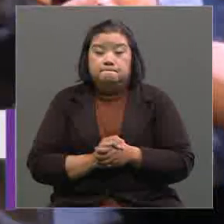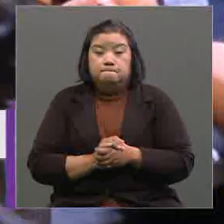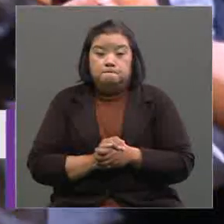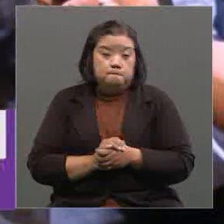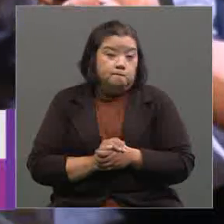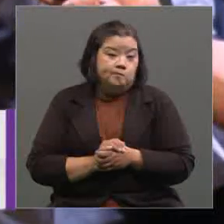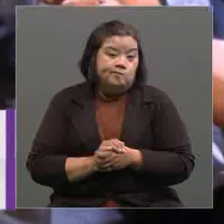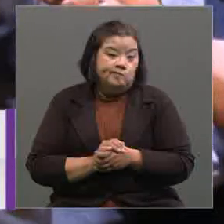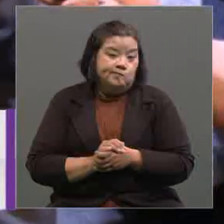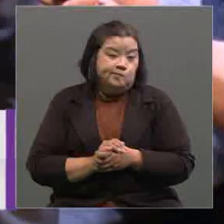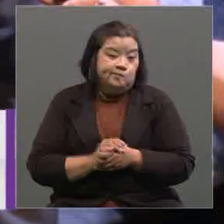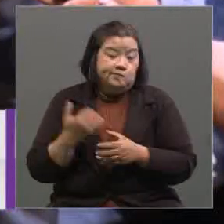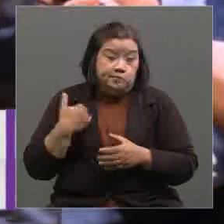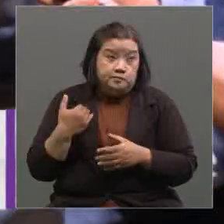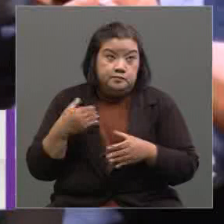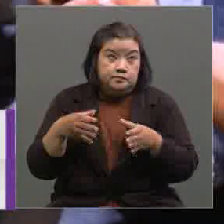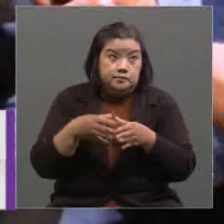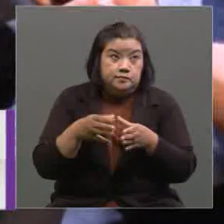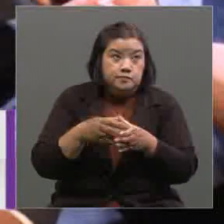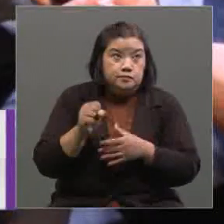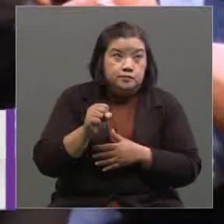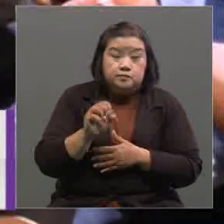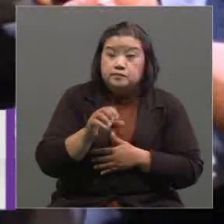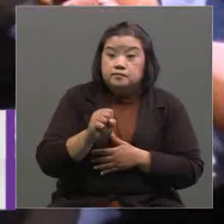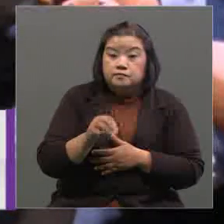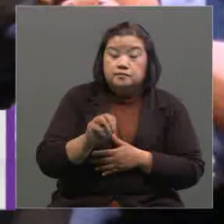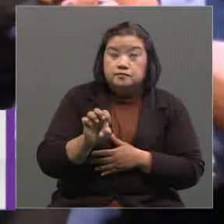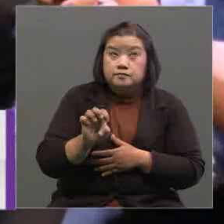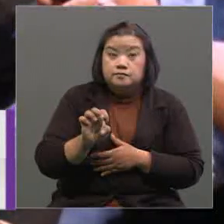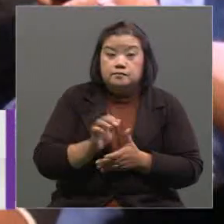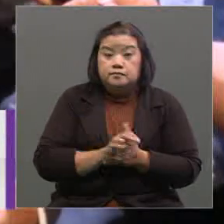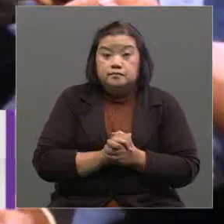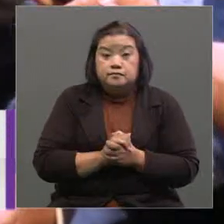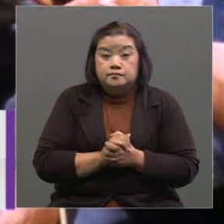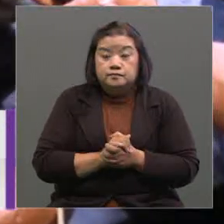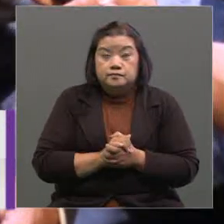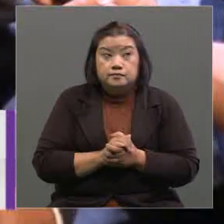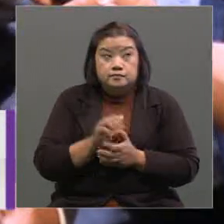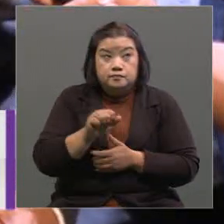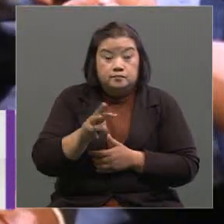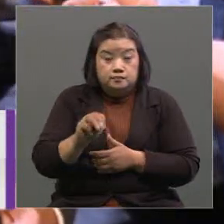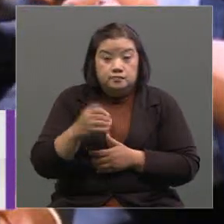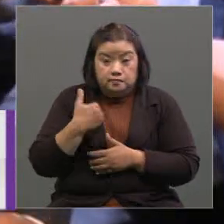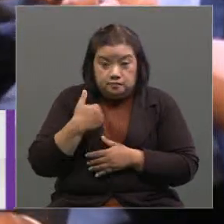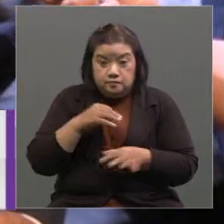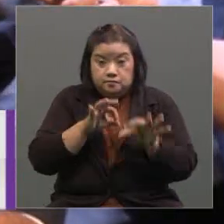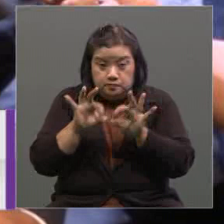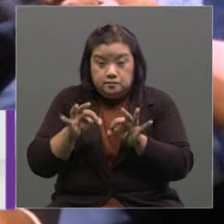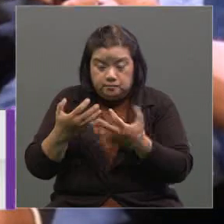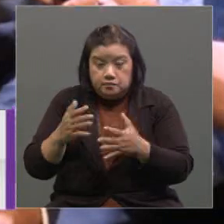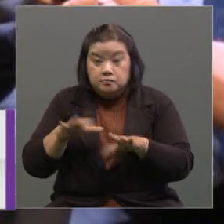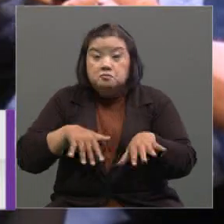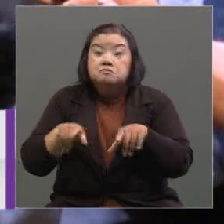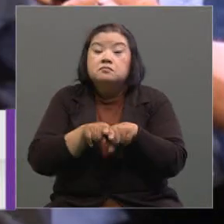า SME ที่ต้นรายได้น้อยอยู่แล้วก็อาจจะดีเลยในการเปลี่ยนมันเพื่อเพราะไม่มีรายได้ช่วงนี้